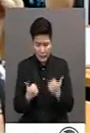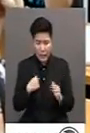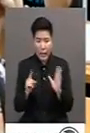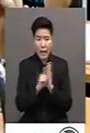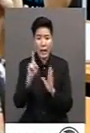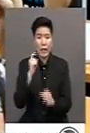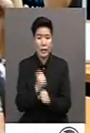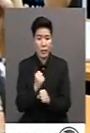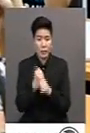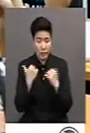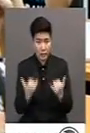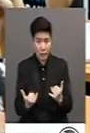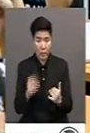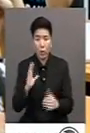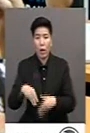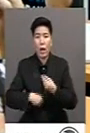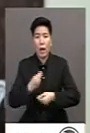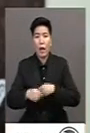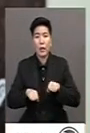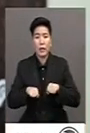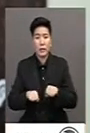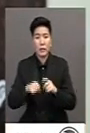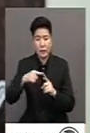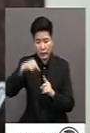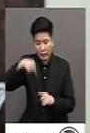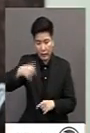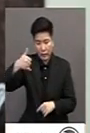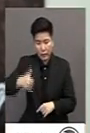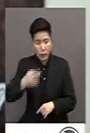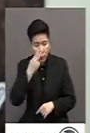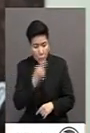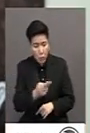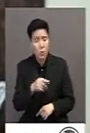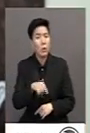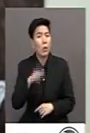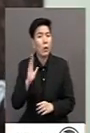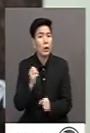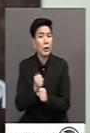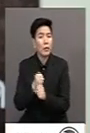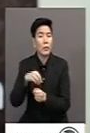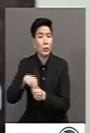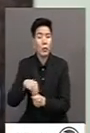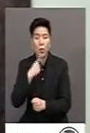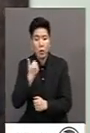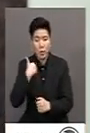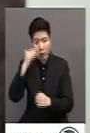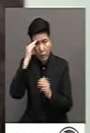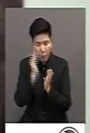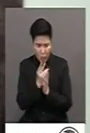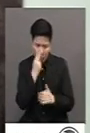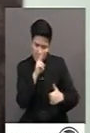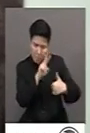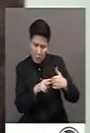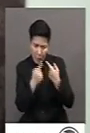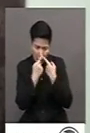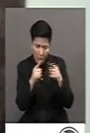แรกขณะที่พนักงานห้างของจุดที่เกิดเหตุบอกว่าอันนี้เพราะว่าเจ้าหน้าที่ไปตรวจสอบพบพิรุธ